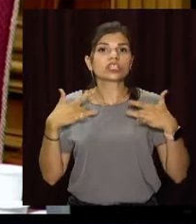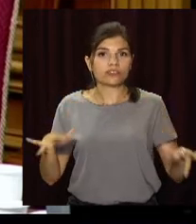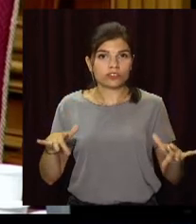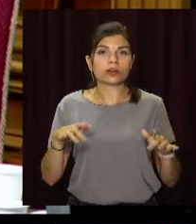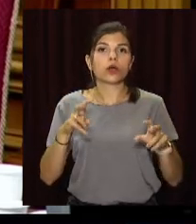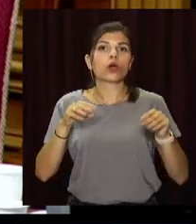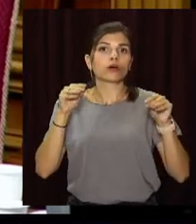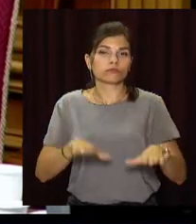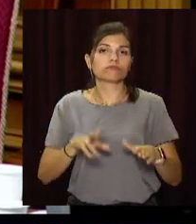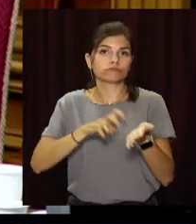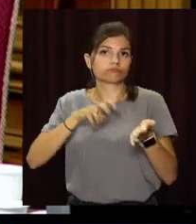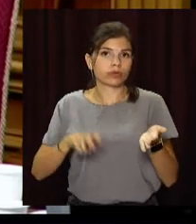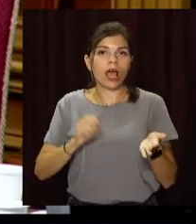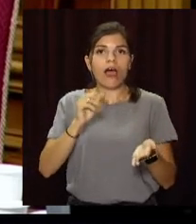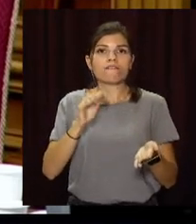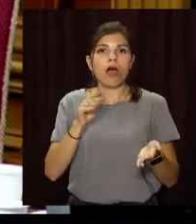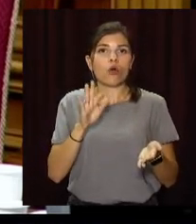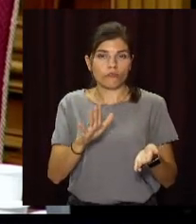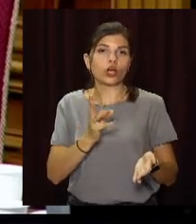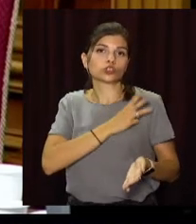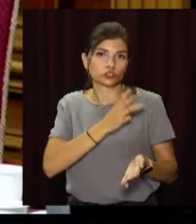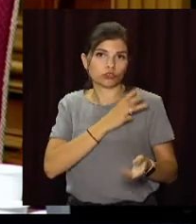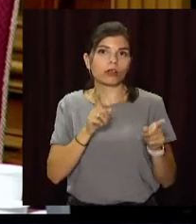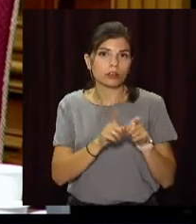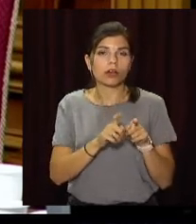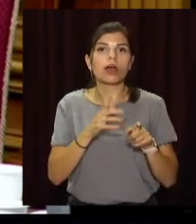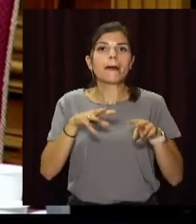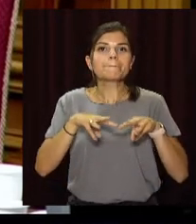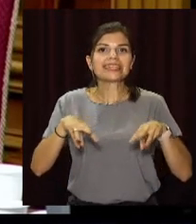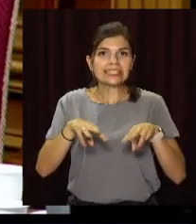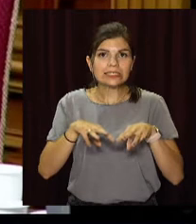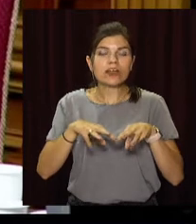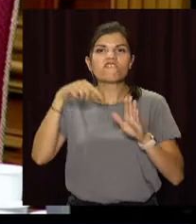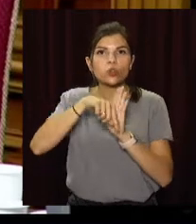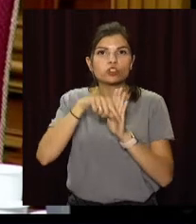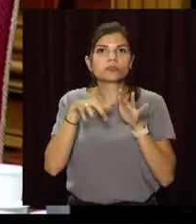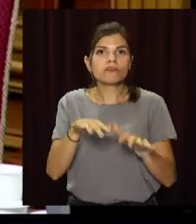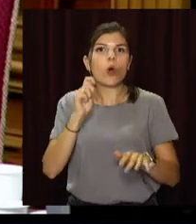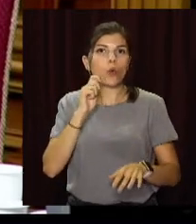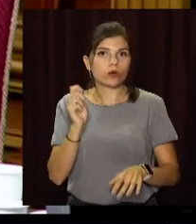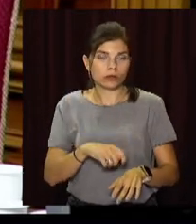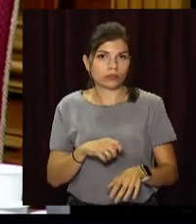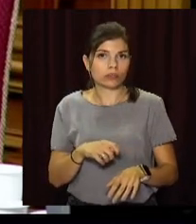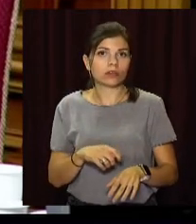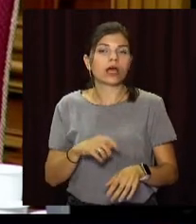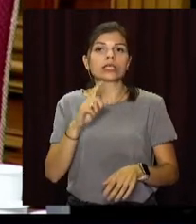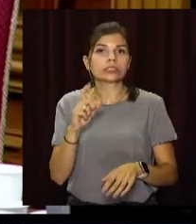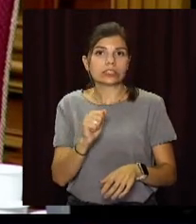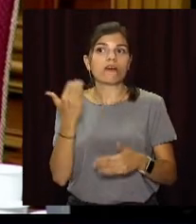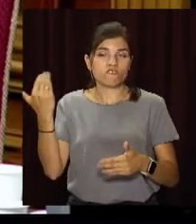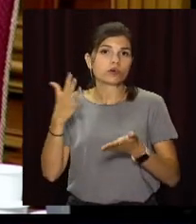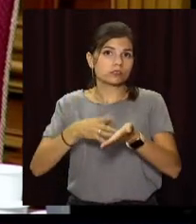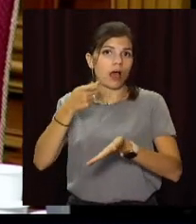шляхом прийняття відставки Авакова Арсена Борисовича з посади міністра внутрішніх справ України за поданою